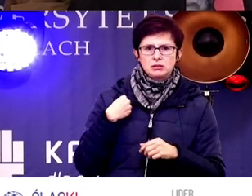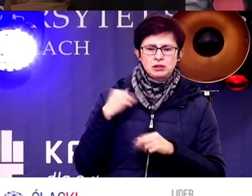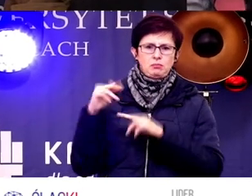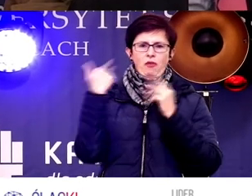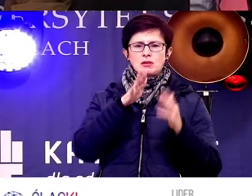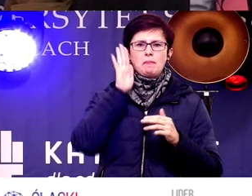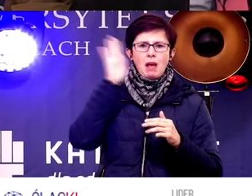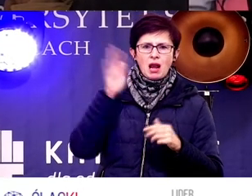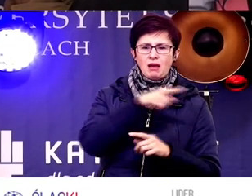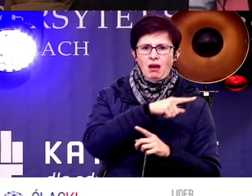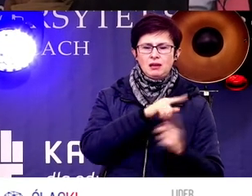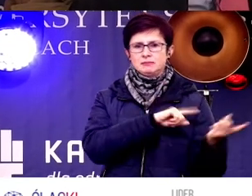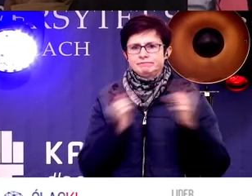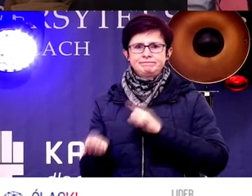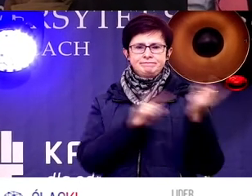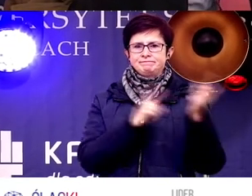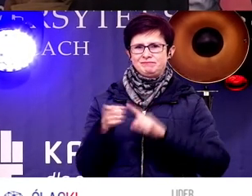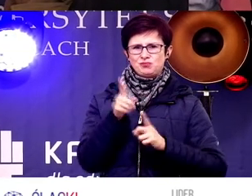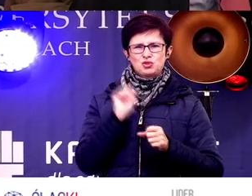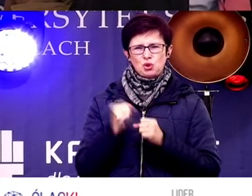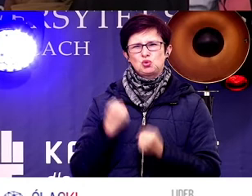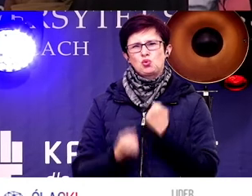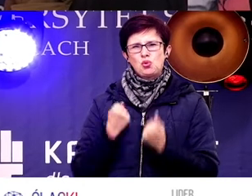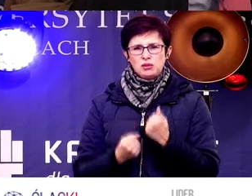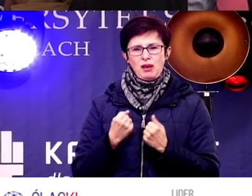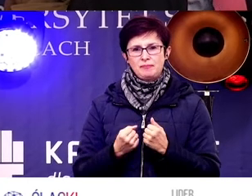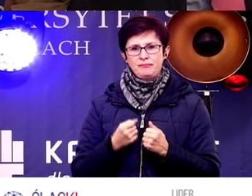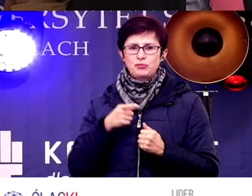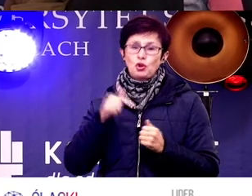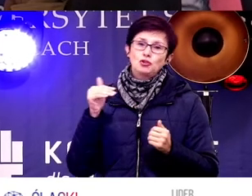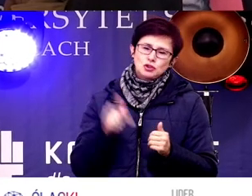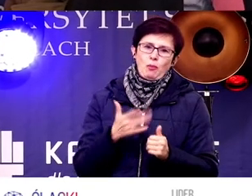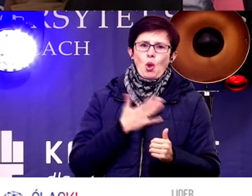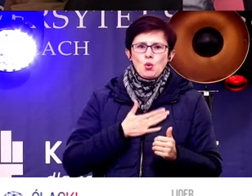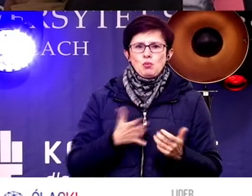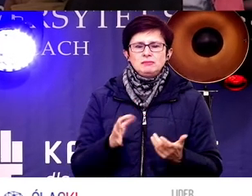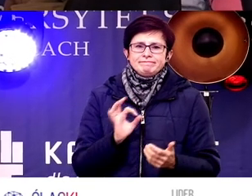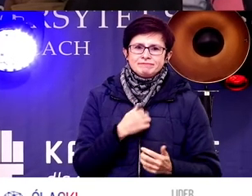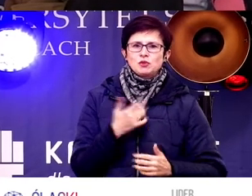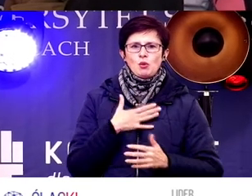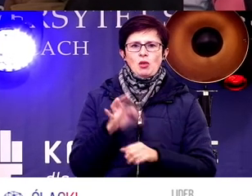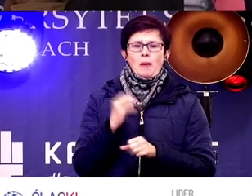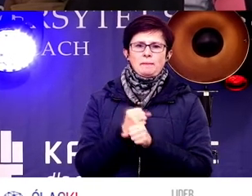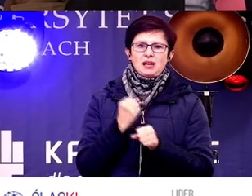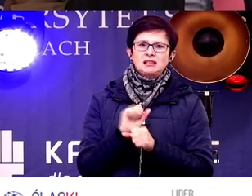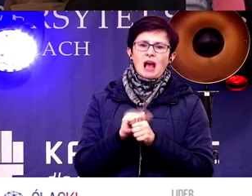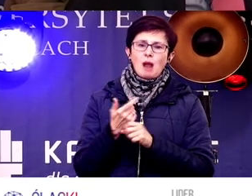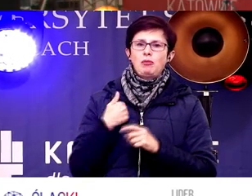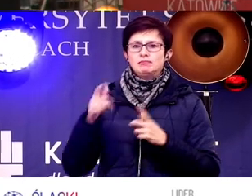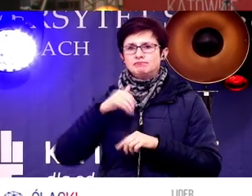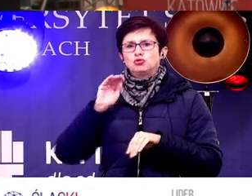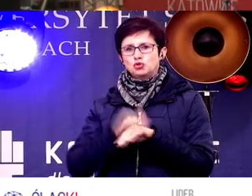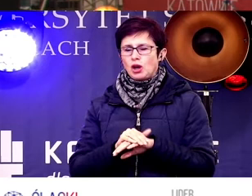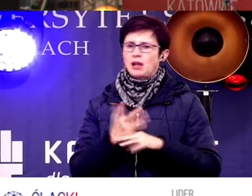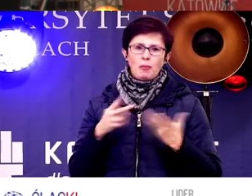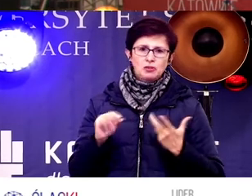Belgii. No i to jest ta trudność taka. No ale to trzeba lubić po prostu. To jest taka praca, że albo się na to godzimy, albo nie i